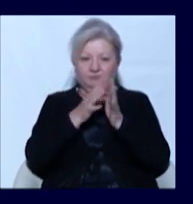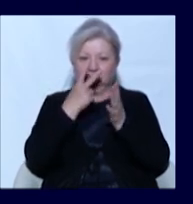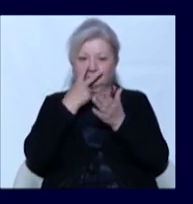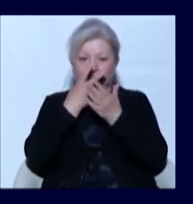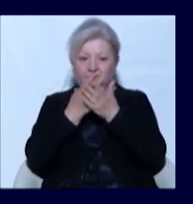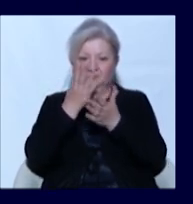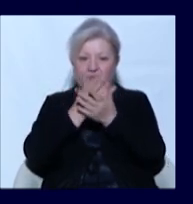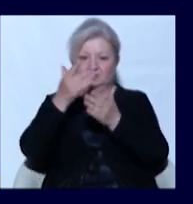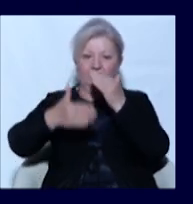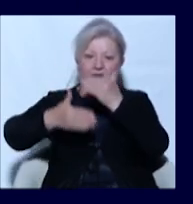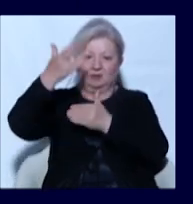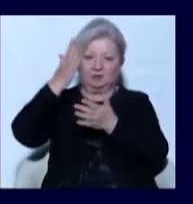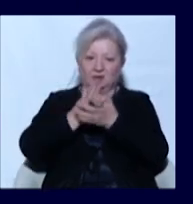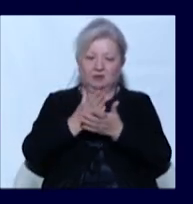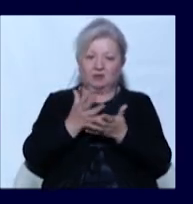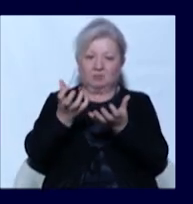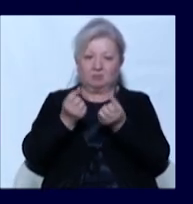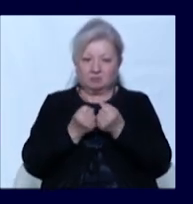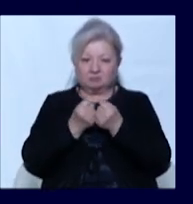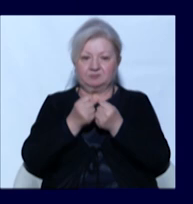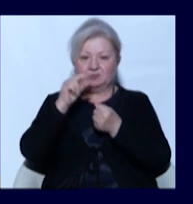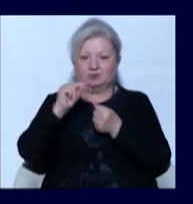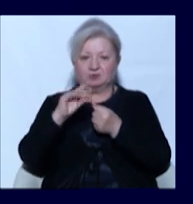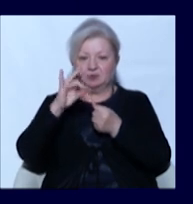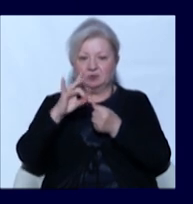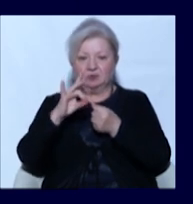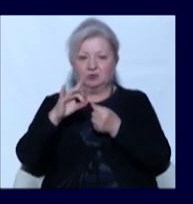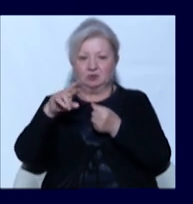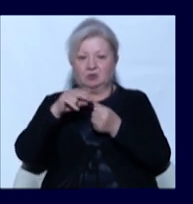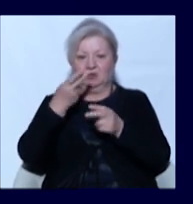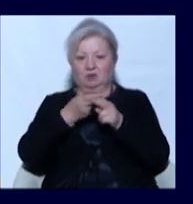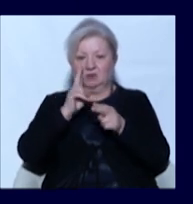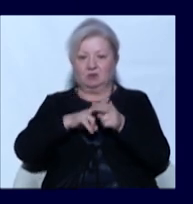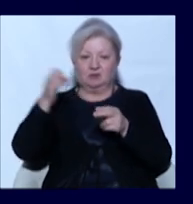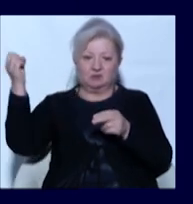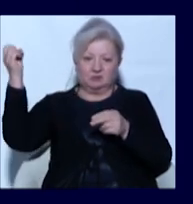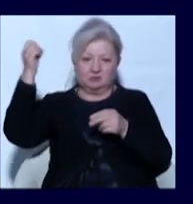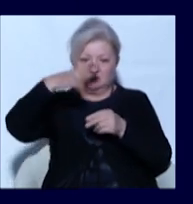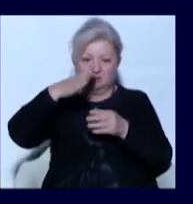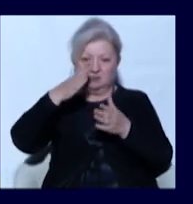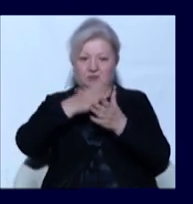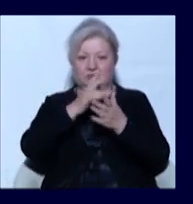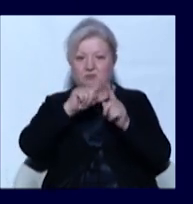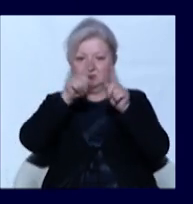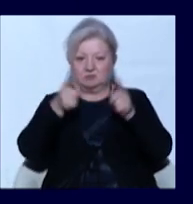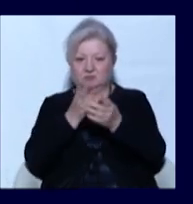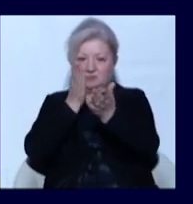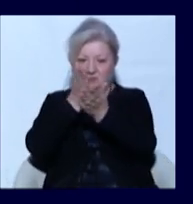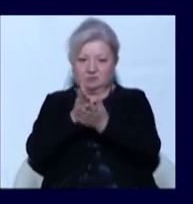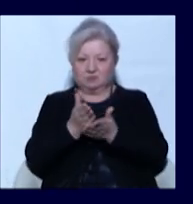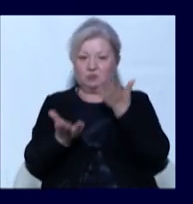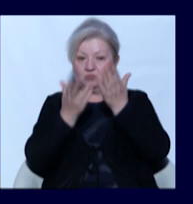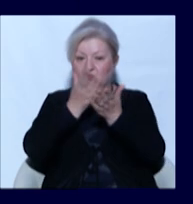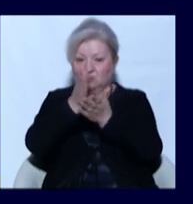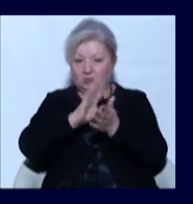როგორც ხედავთ, ეკრანზე მიიღება ჭრილი, რაც იმის მამტკიცებელი, რომ სინათლე წრფივად ვრცელდება, წინააღმდეგ შემთხვევაში ჭრილი არ გვექნებოდა, აქაც